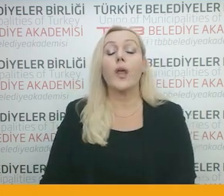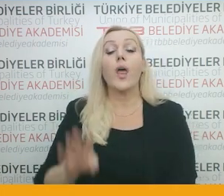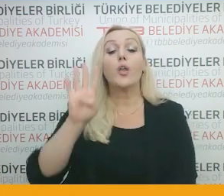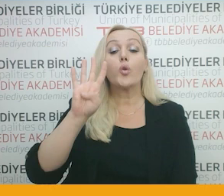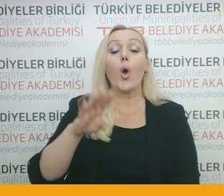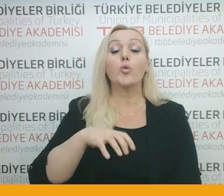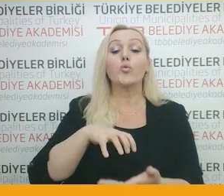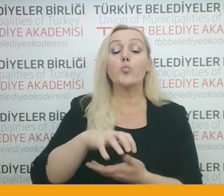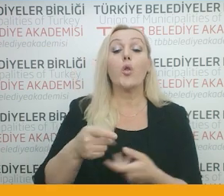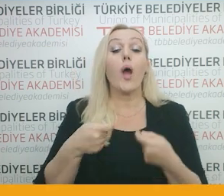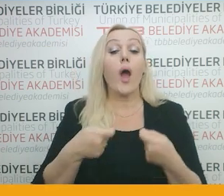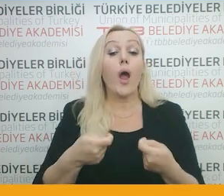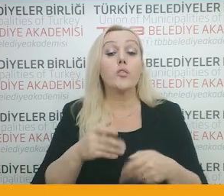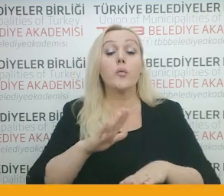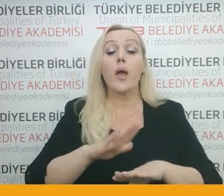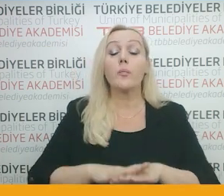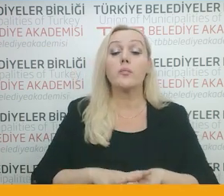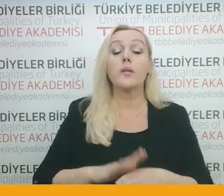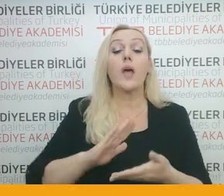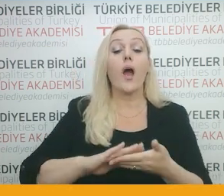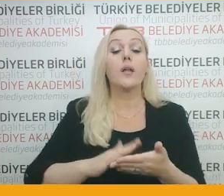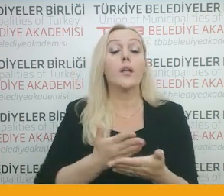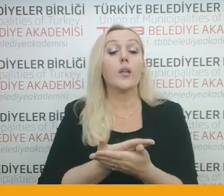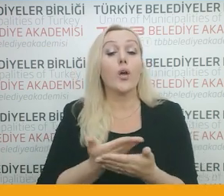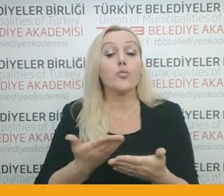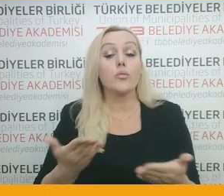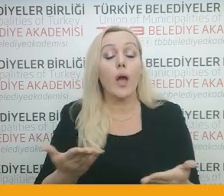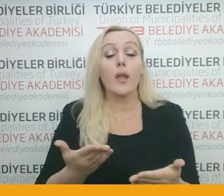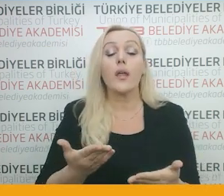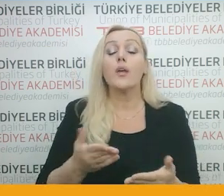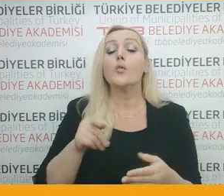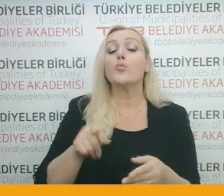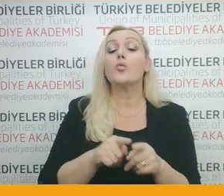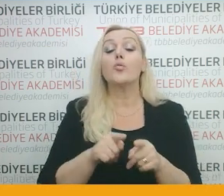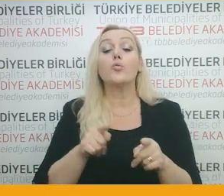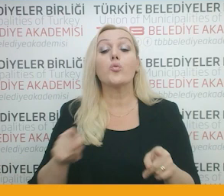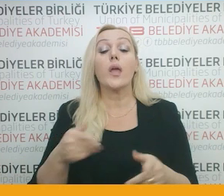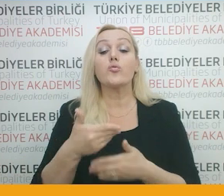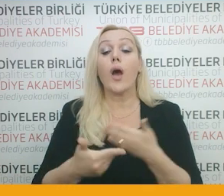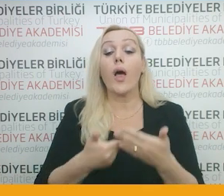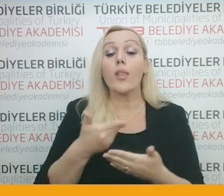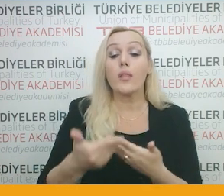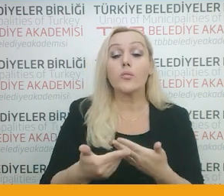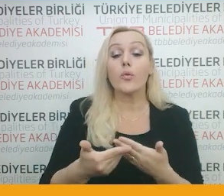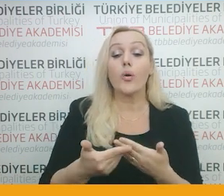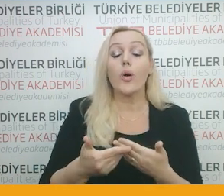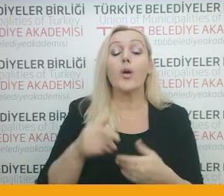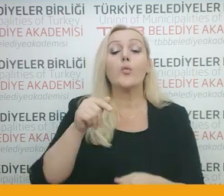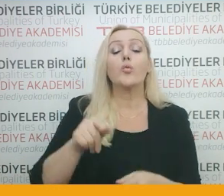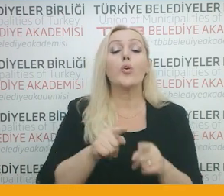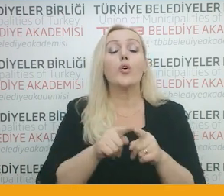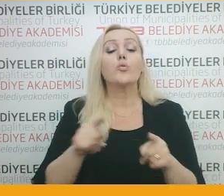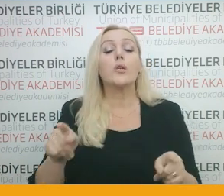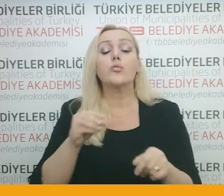Dördüncü bölüm harcama yapılması. Arkadaşlar harcama yapılması harcama sürecinden bahsediyor bize. Bu